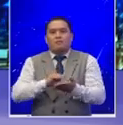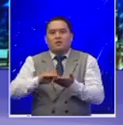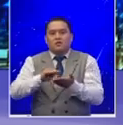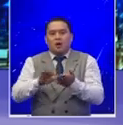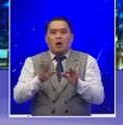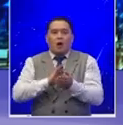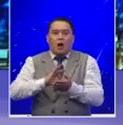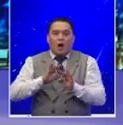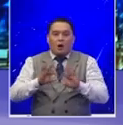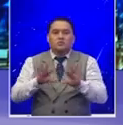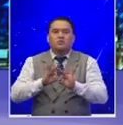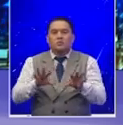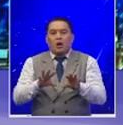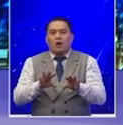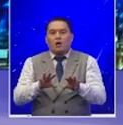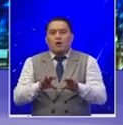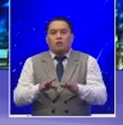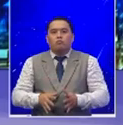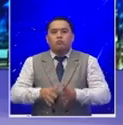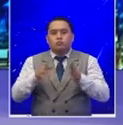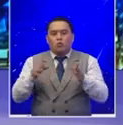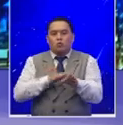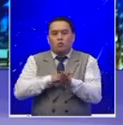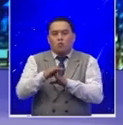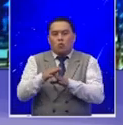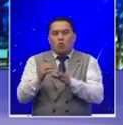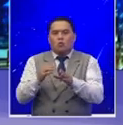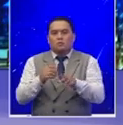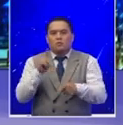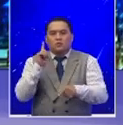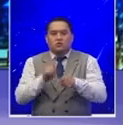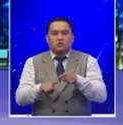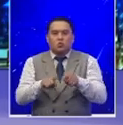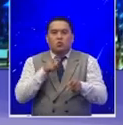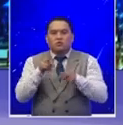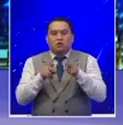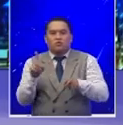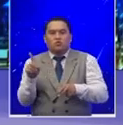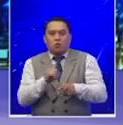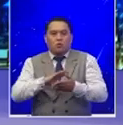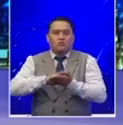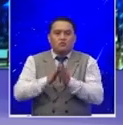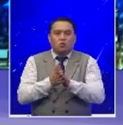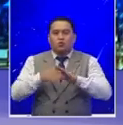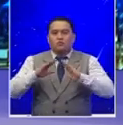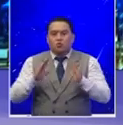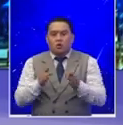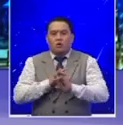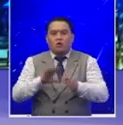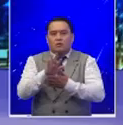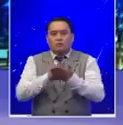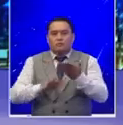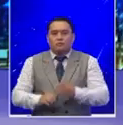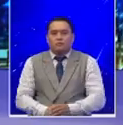писали объяснительные, то предъявленный перегруз салона аргументировали вескими доводами. В сложившейся ситуации разбирался наш